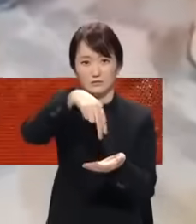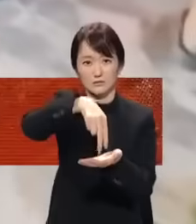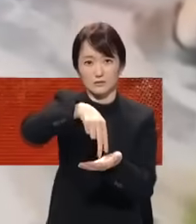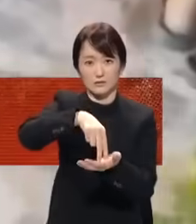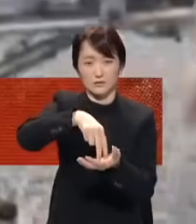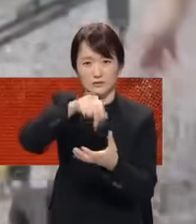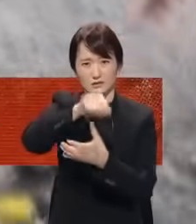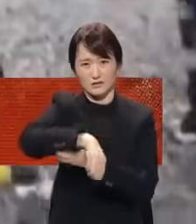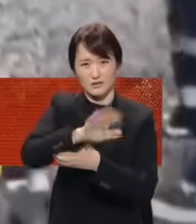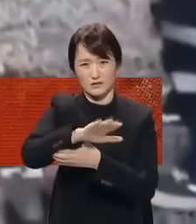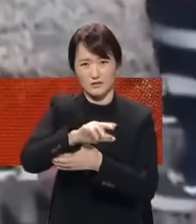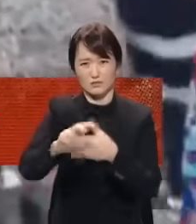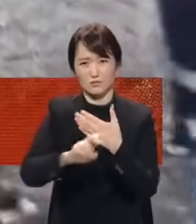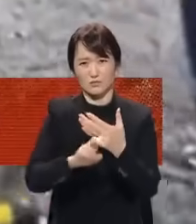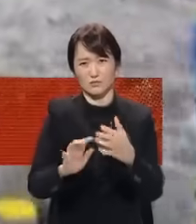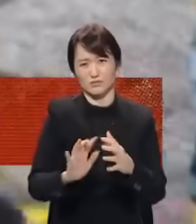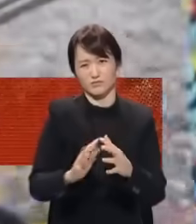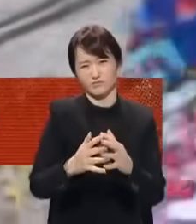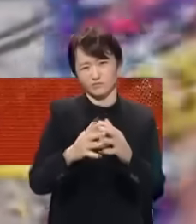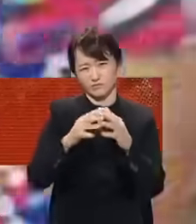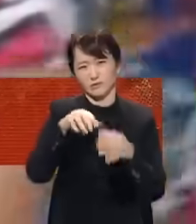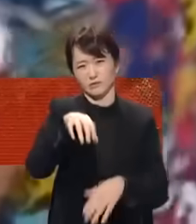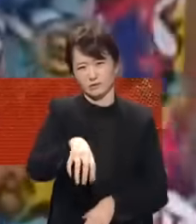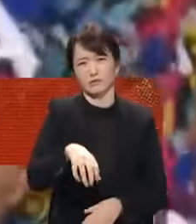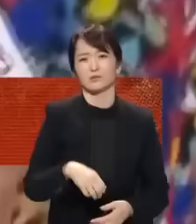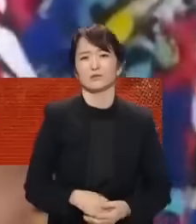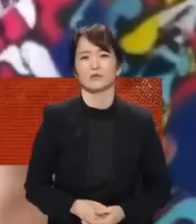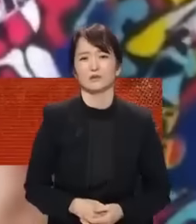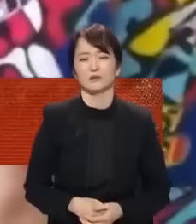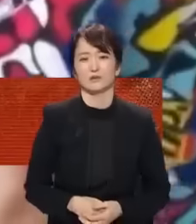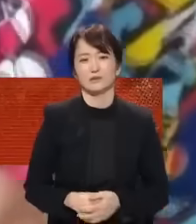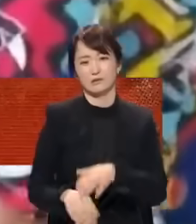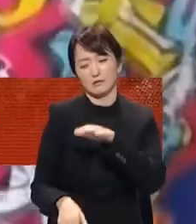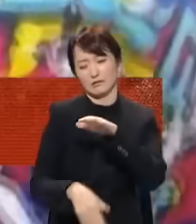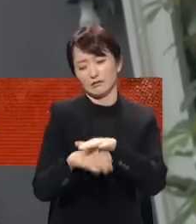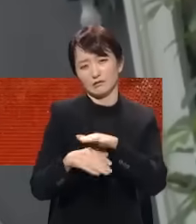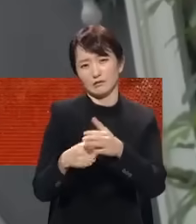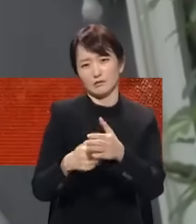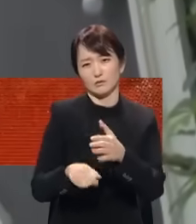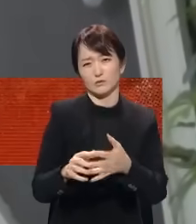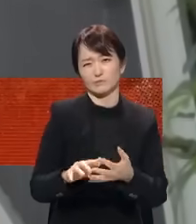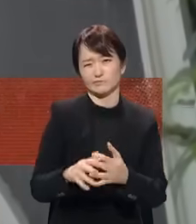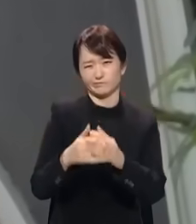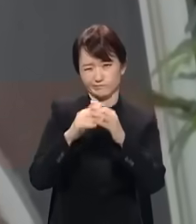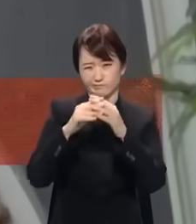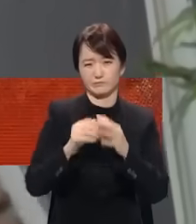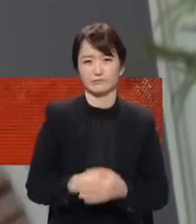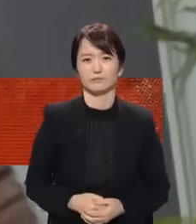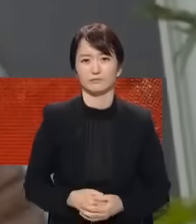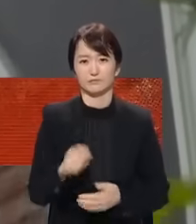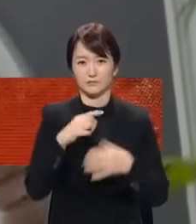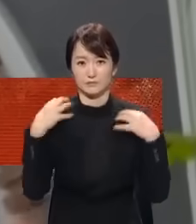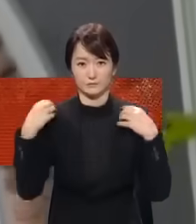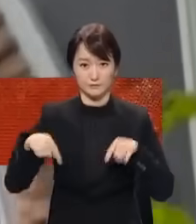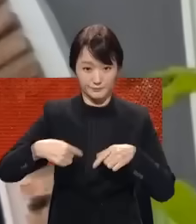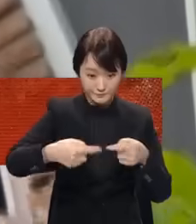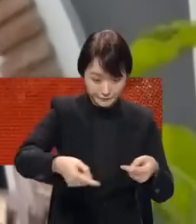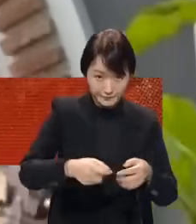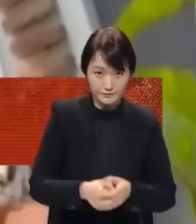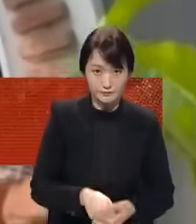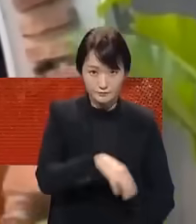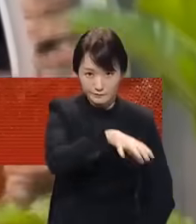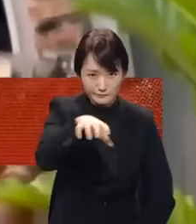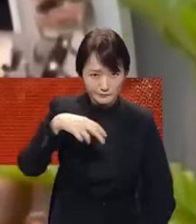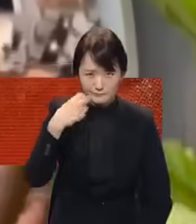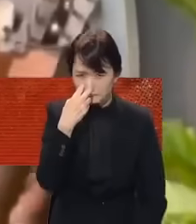허가 안 받고 불법 증축한 발코니였습니다. 게다가 부실한 건축 자재로 건설했다고 합니다. 이에 당국이 나섰습니다. 리조트